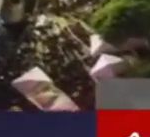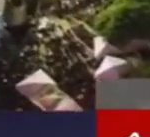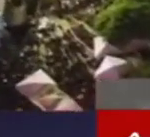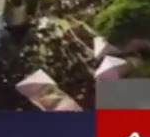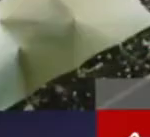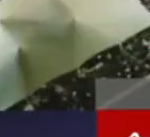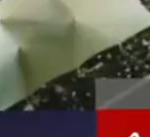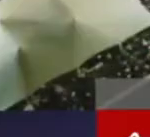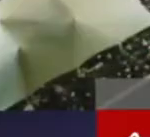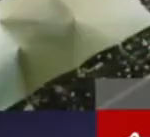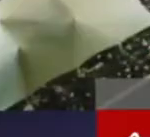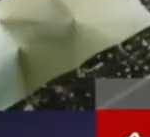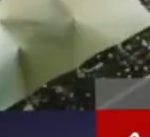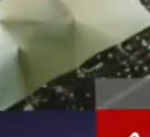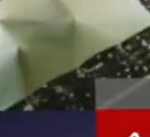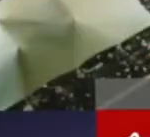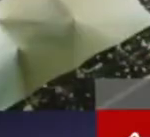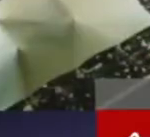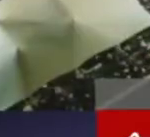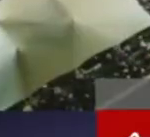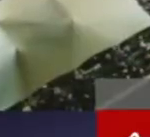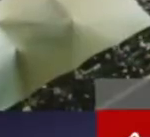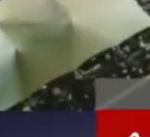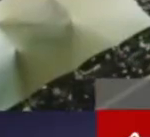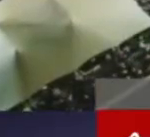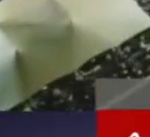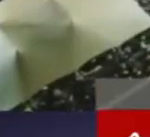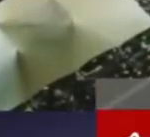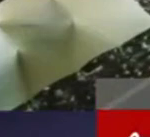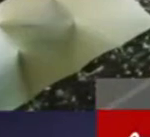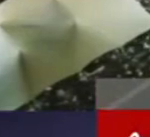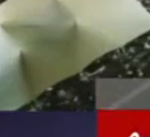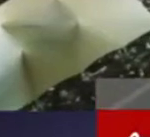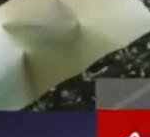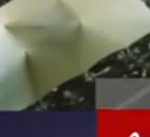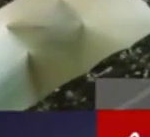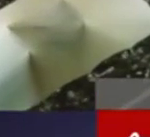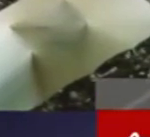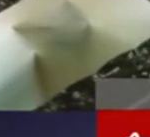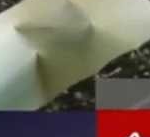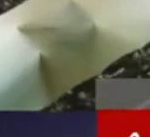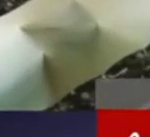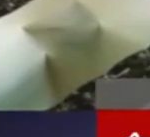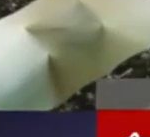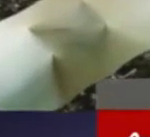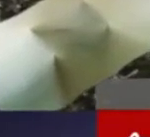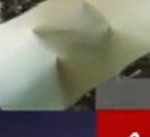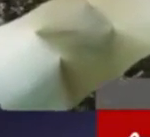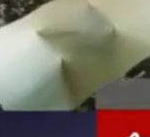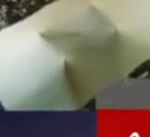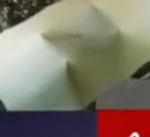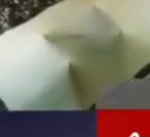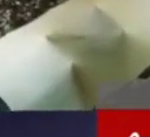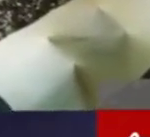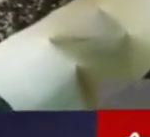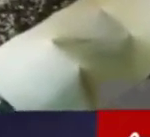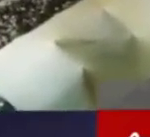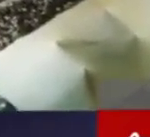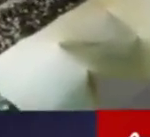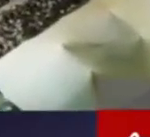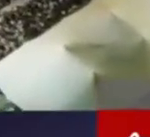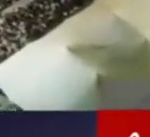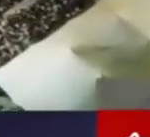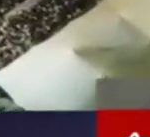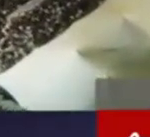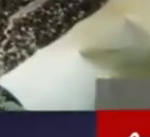مهم ان ننظر في عيون اهالي المفقودين وان نقول لهم نؤكد ان هذه الجهود الراميه الى